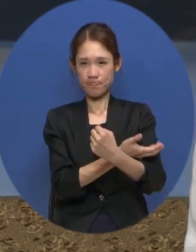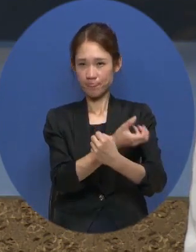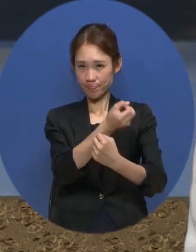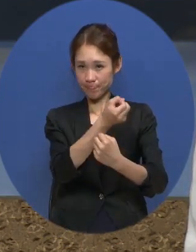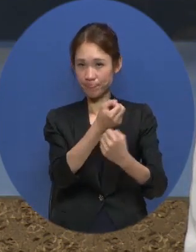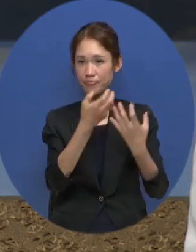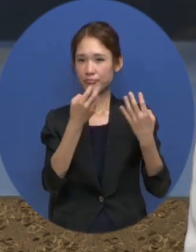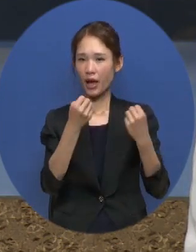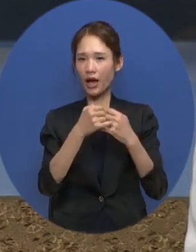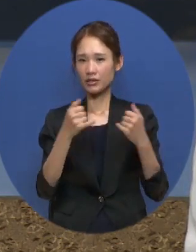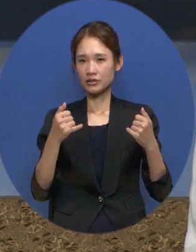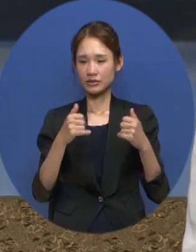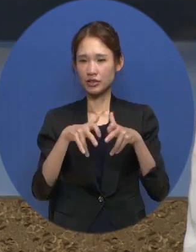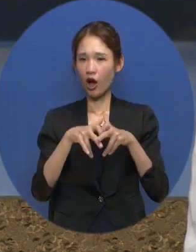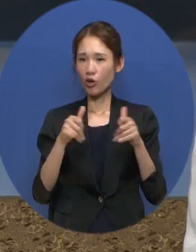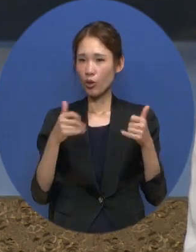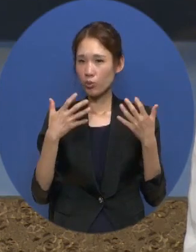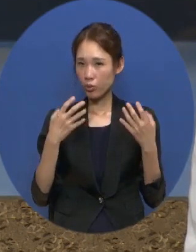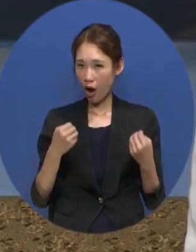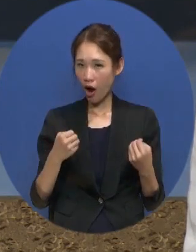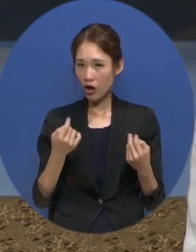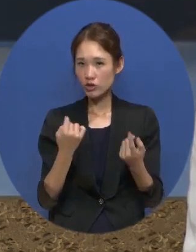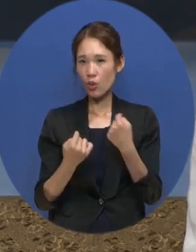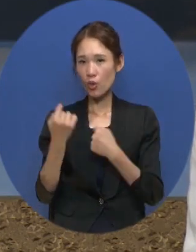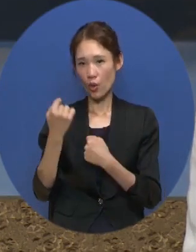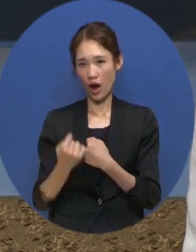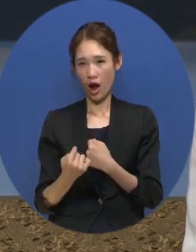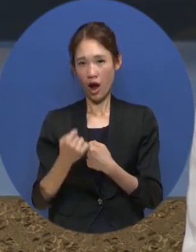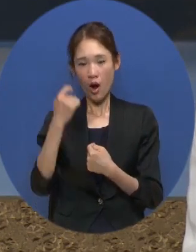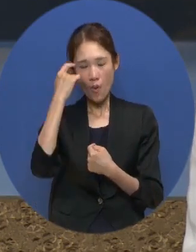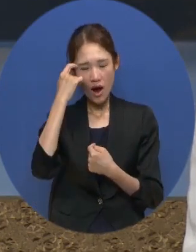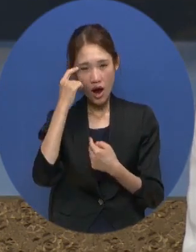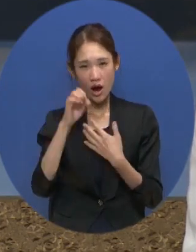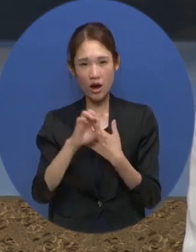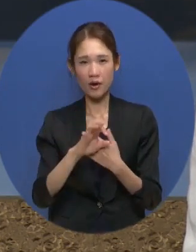아주 실력 있는 장애인 분들이 많이 네. 오세요. 이유가 뭐냐면은